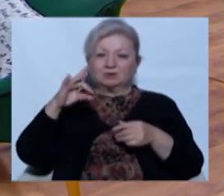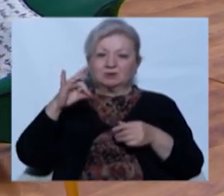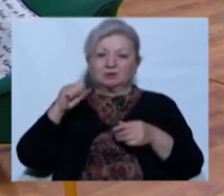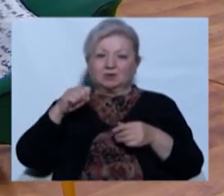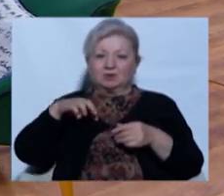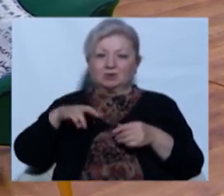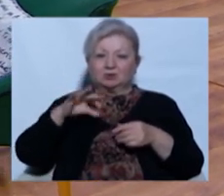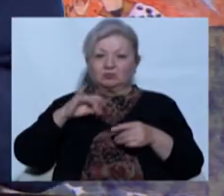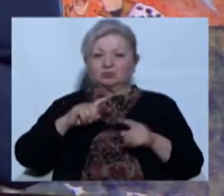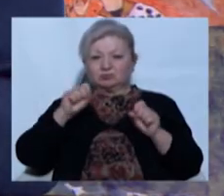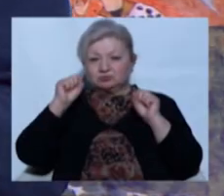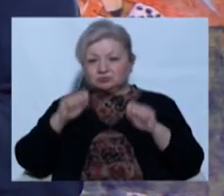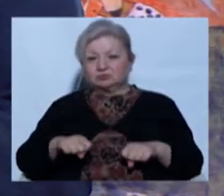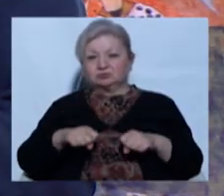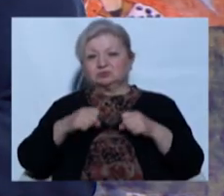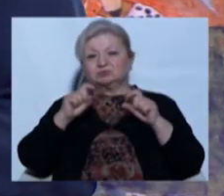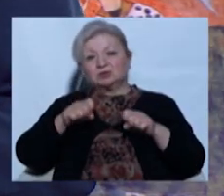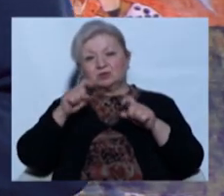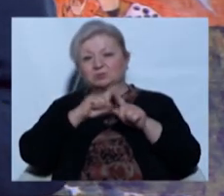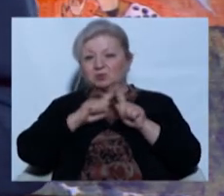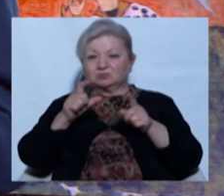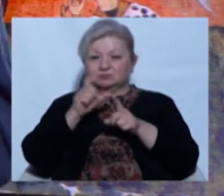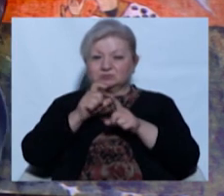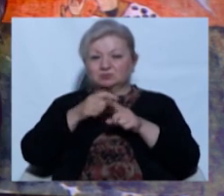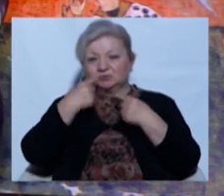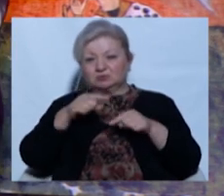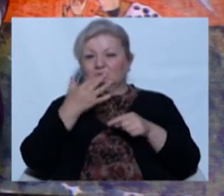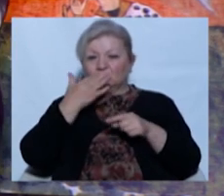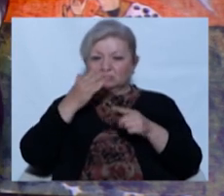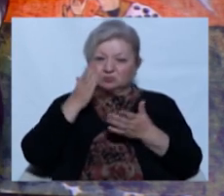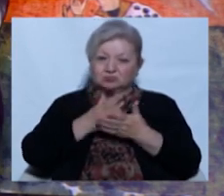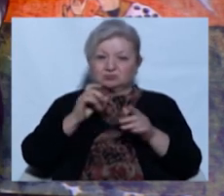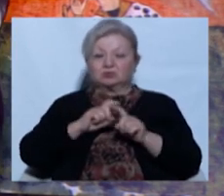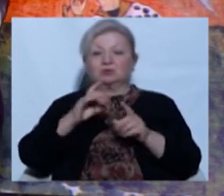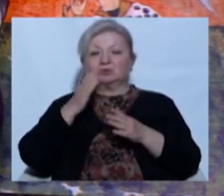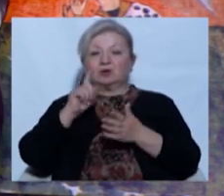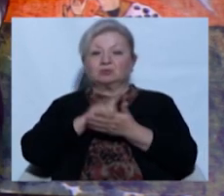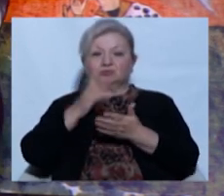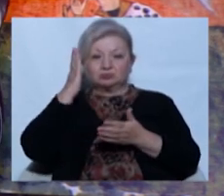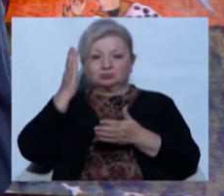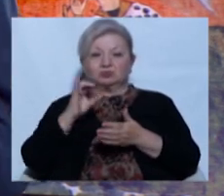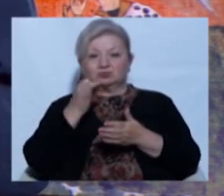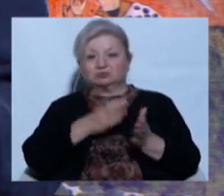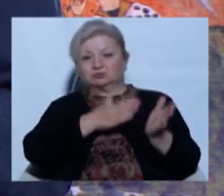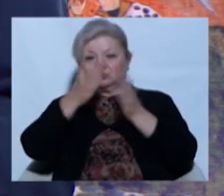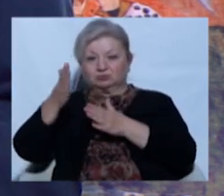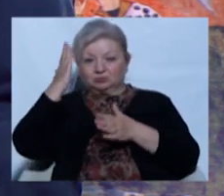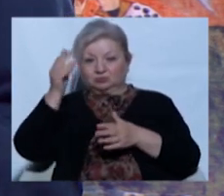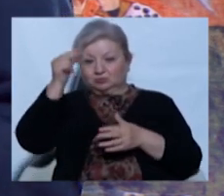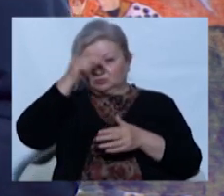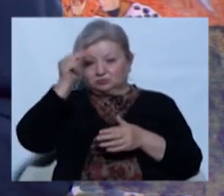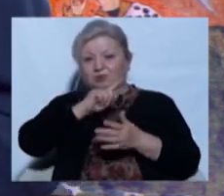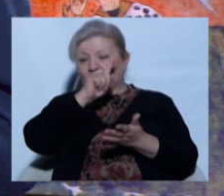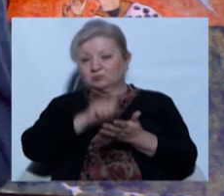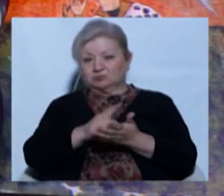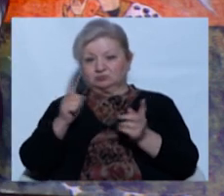რომელსაც ახლა ვიყენებ და შეიძლება უცხო იყოს თქვენთვის, აუცილებლად ისტორიაში ზე როდესაც გადახვალთ, შეიძლება გაგონილიც გაქვთ, მაგრამ აუცილებლად